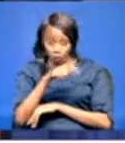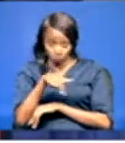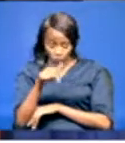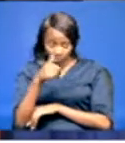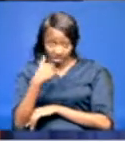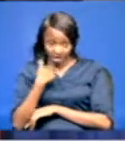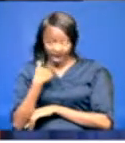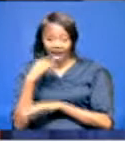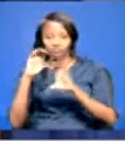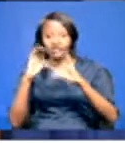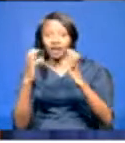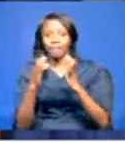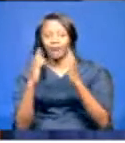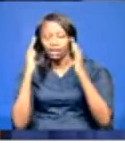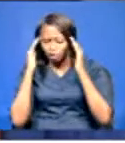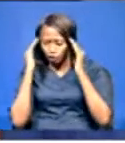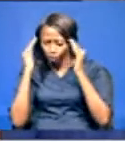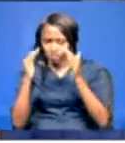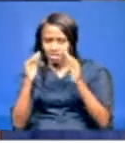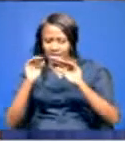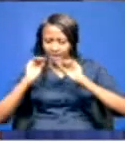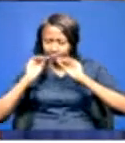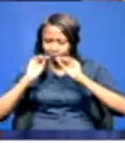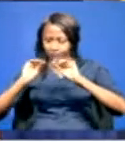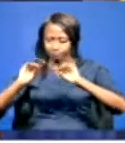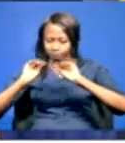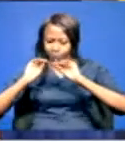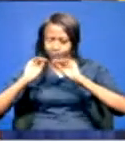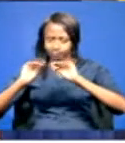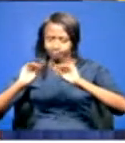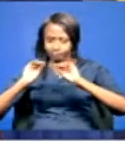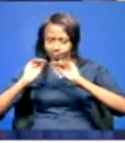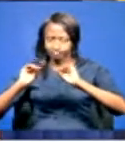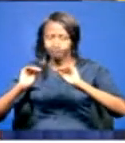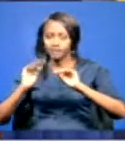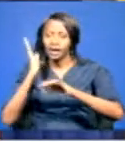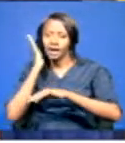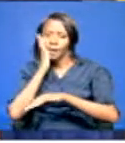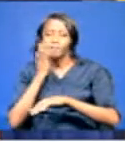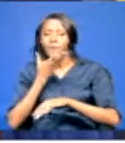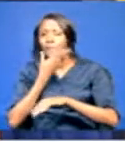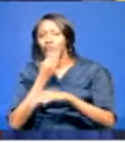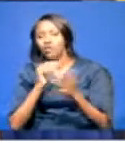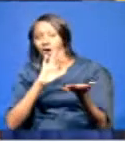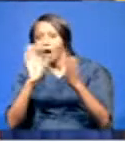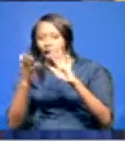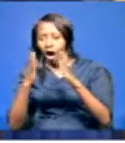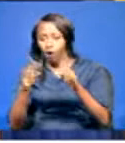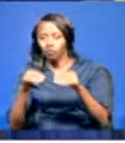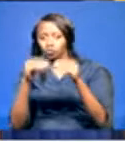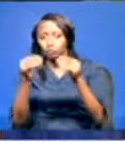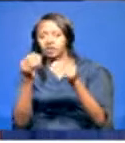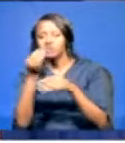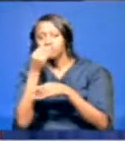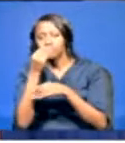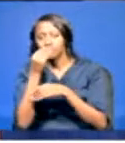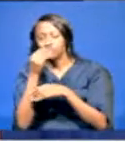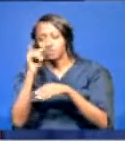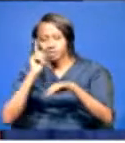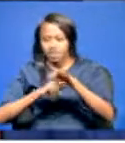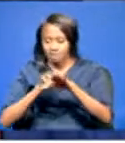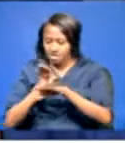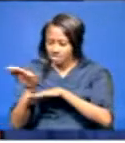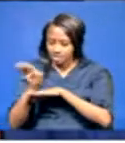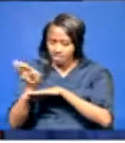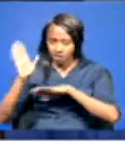to this program, educating the parents on the need of good breakfast, because we know very well that if the children have a